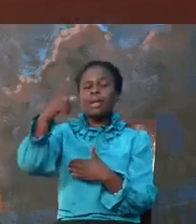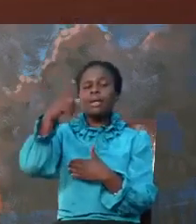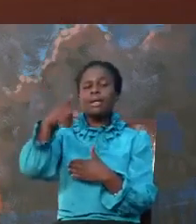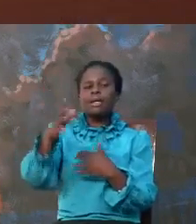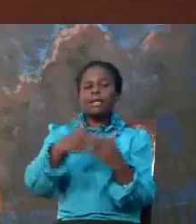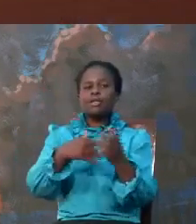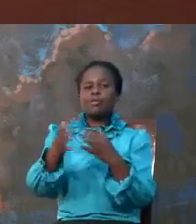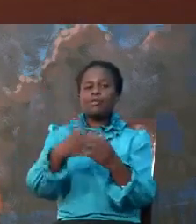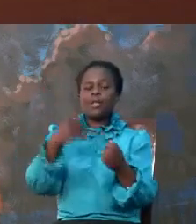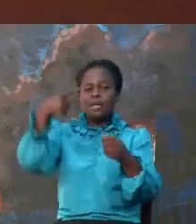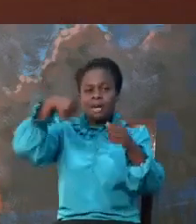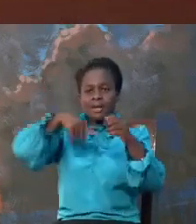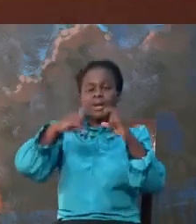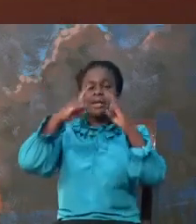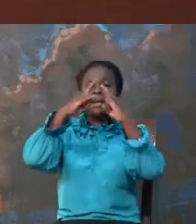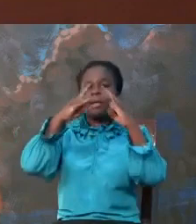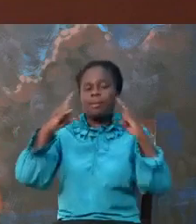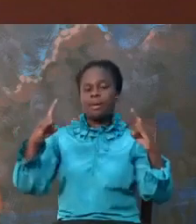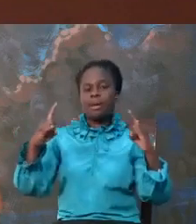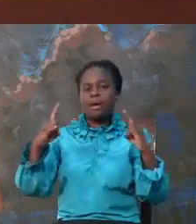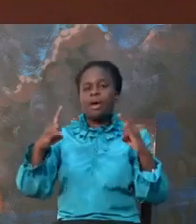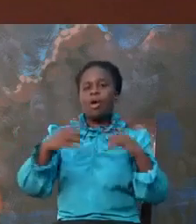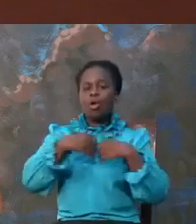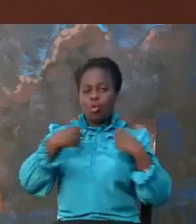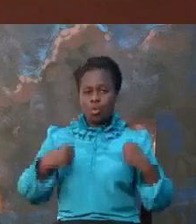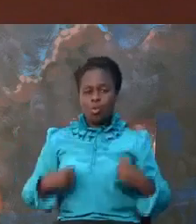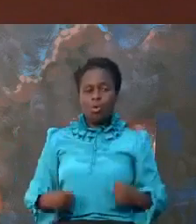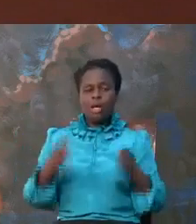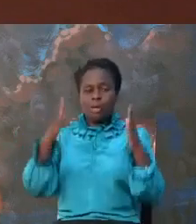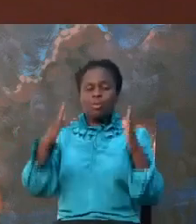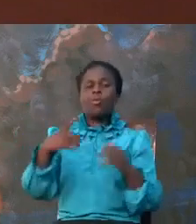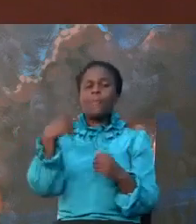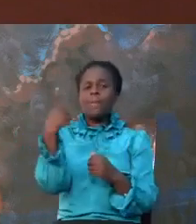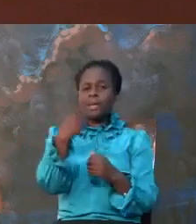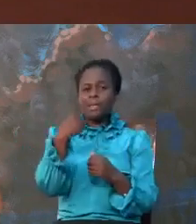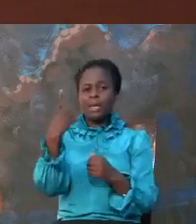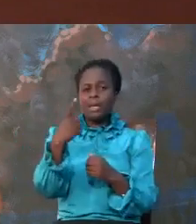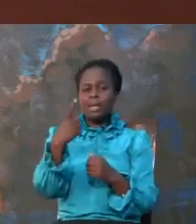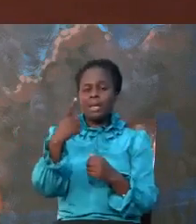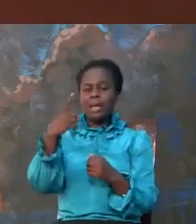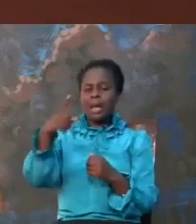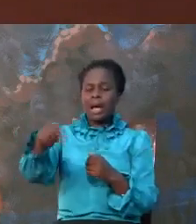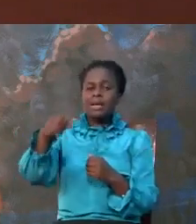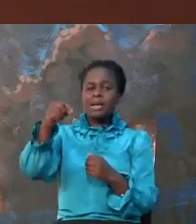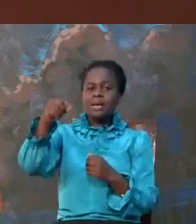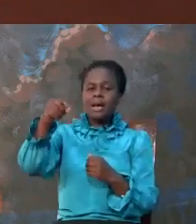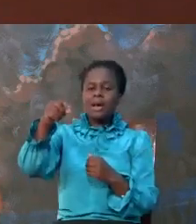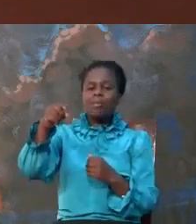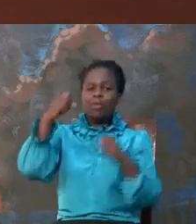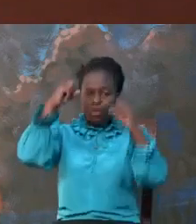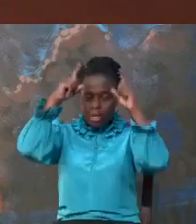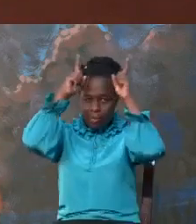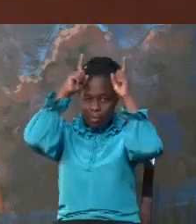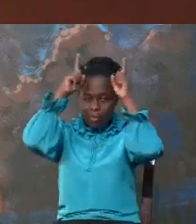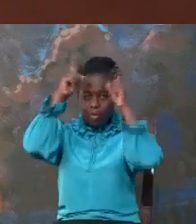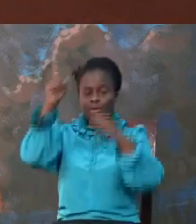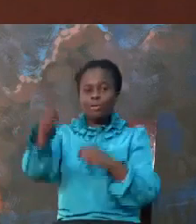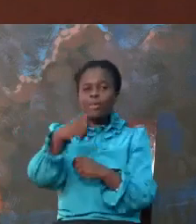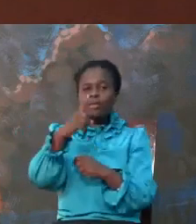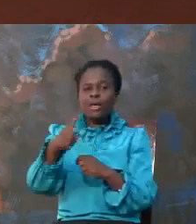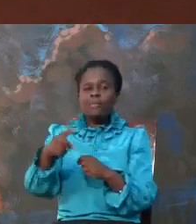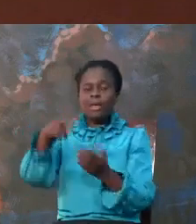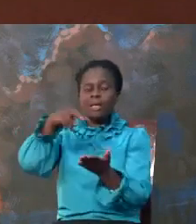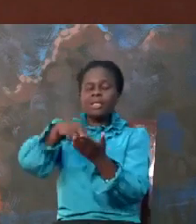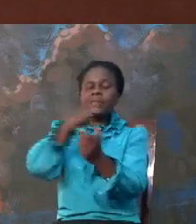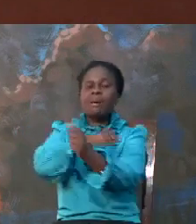kilichofanyika ndani ya hema, kuhani mkuu peke yake ana damu ya yule mbuzi wa dhambi anayesimama kwa niaba ya